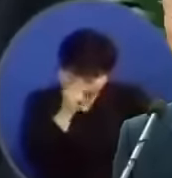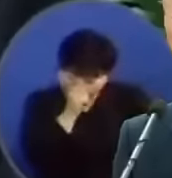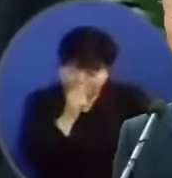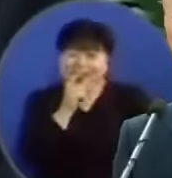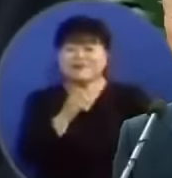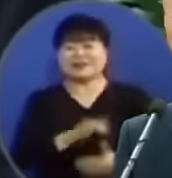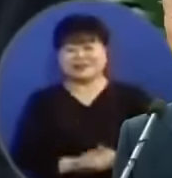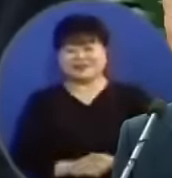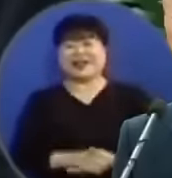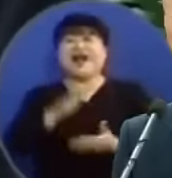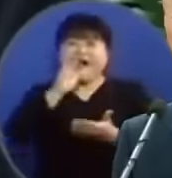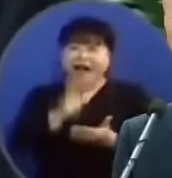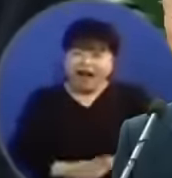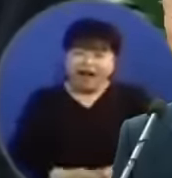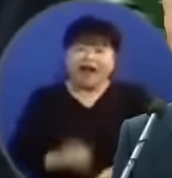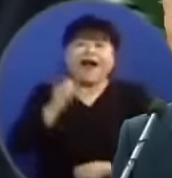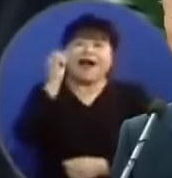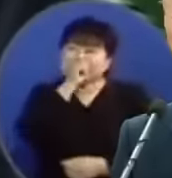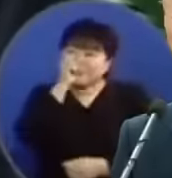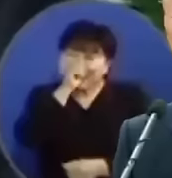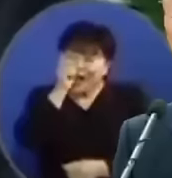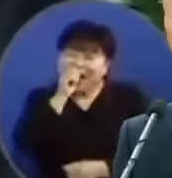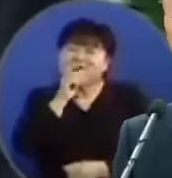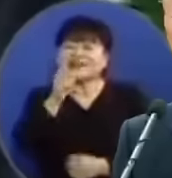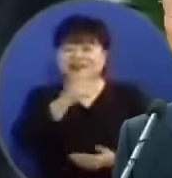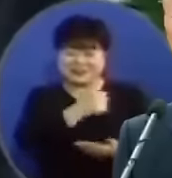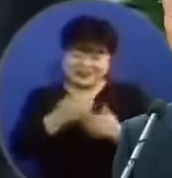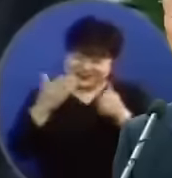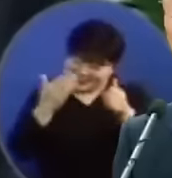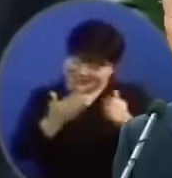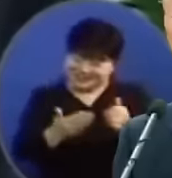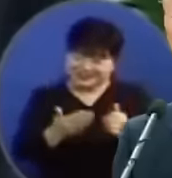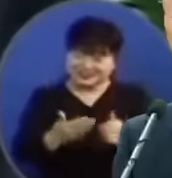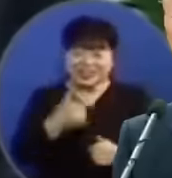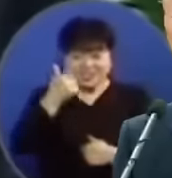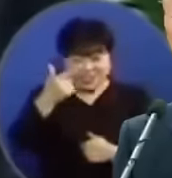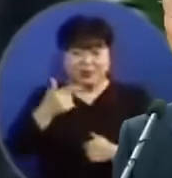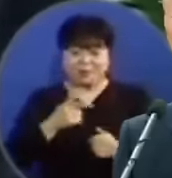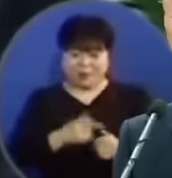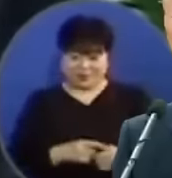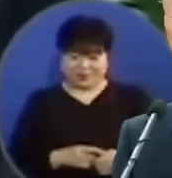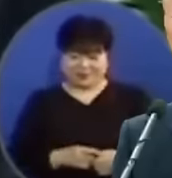좋다, 야 좋구나. 주님께서 여섯 분